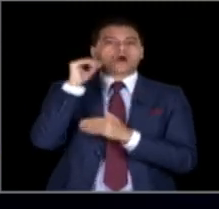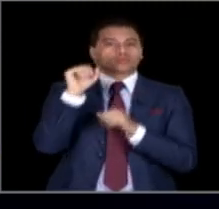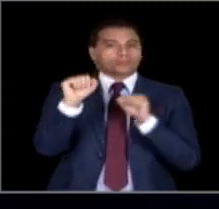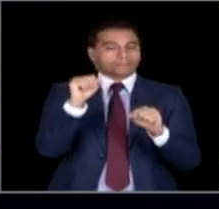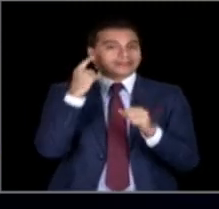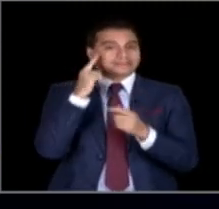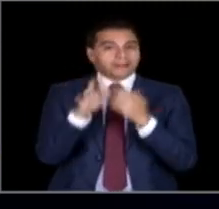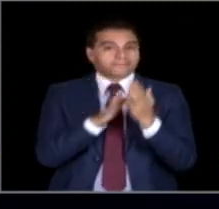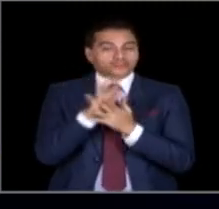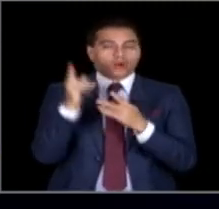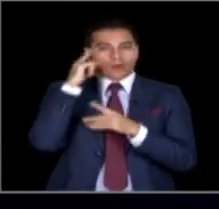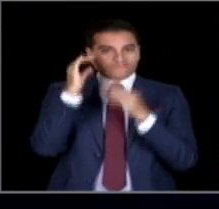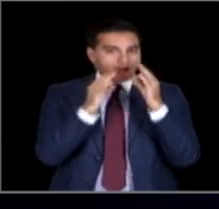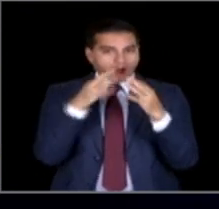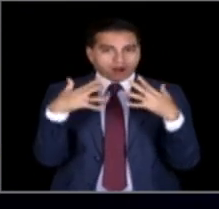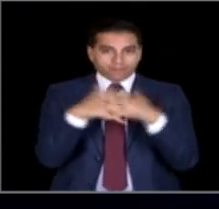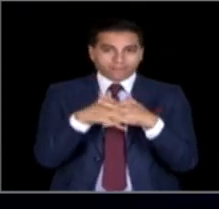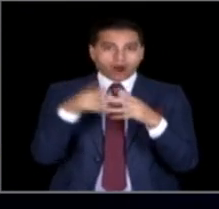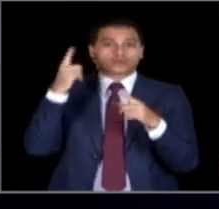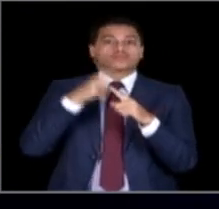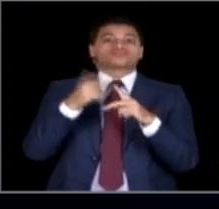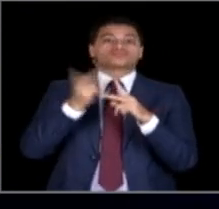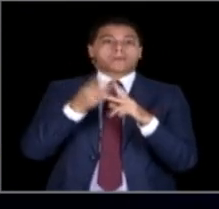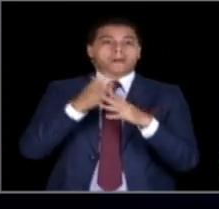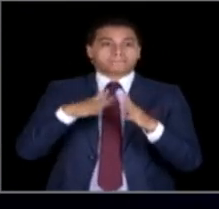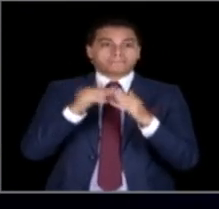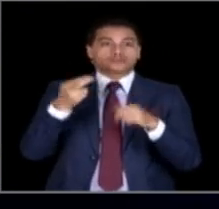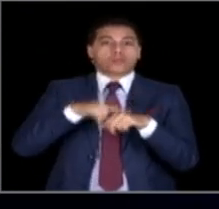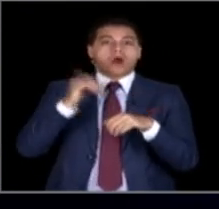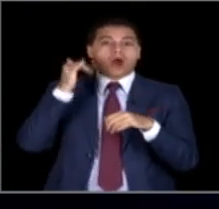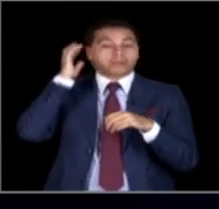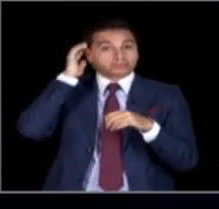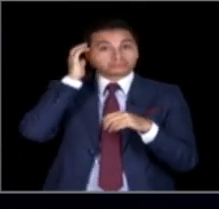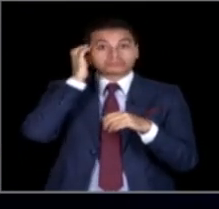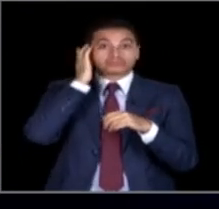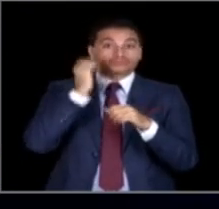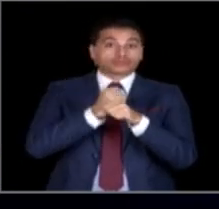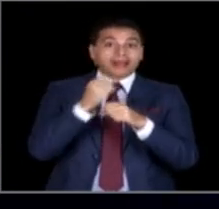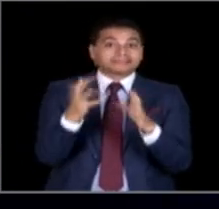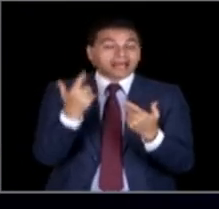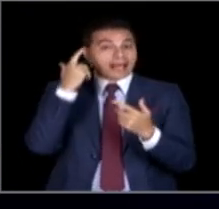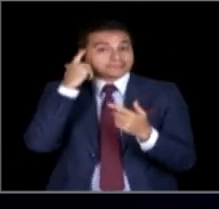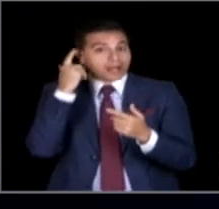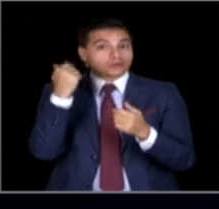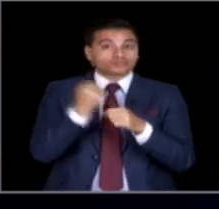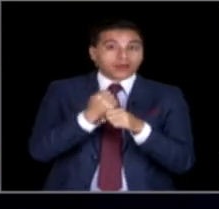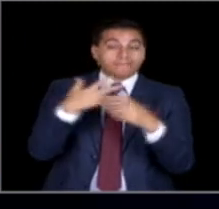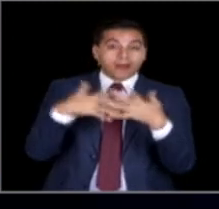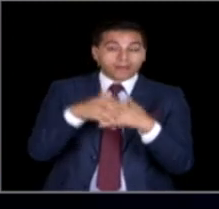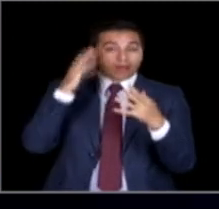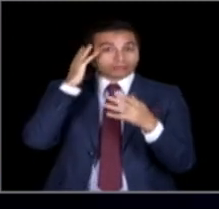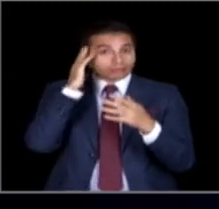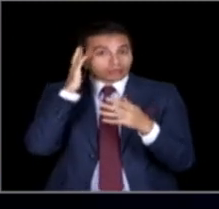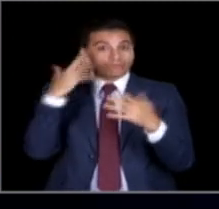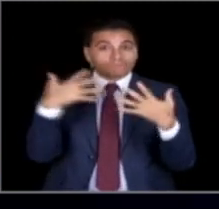سوا كمجتمع مصري وعربي حضور ومشاهدين إزاي نقدر نساعدهم